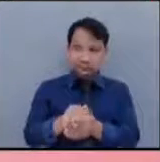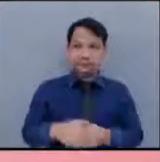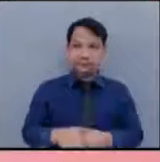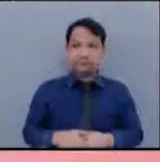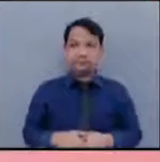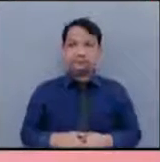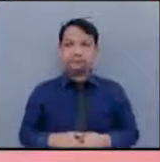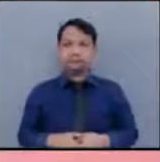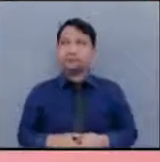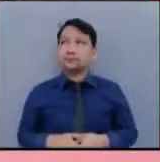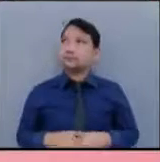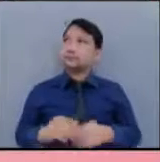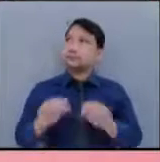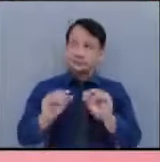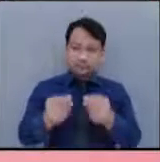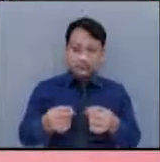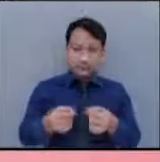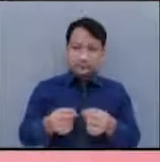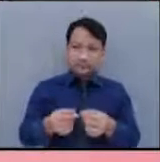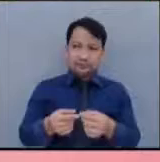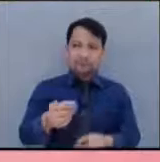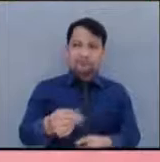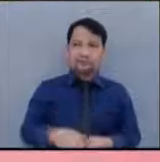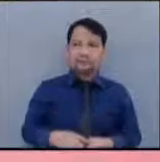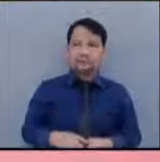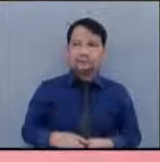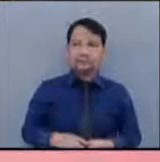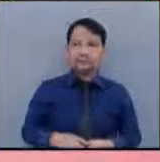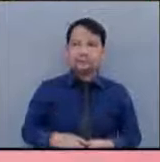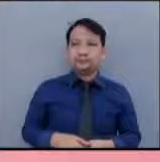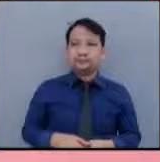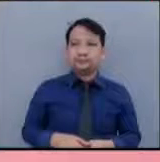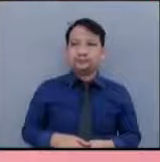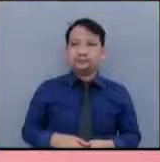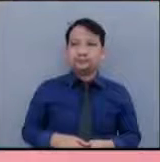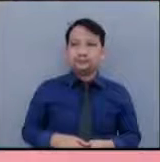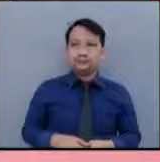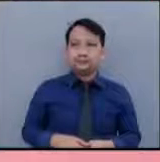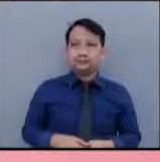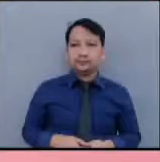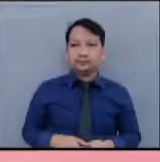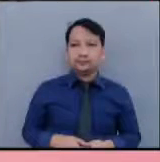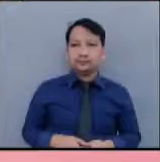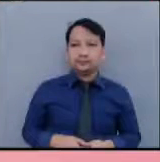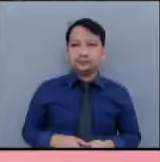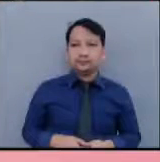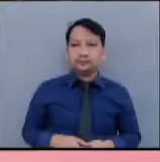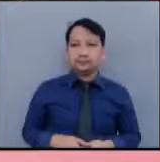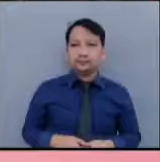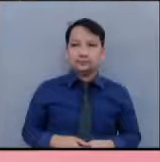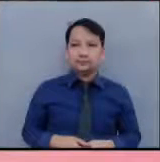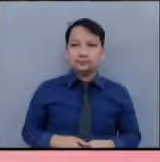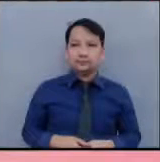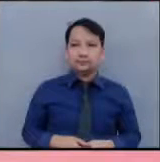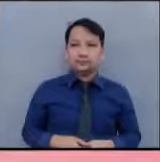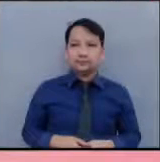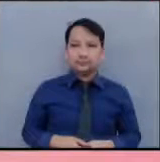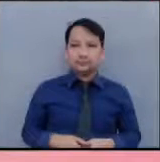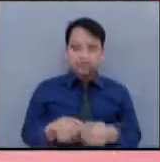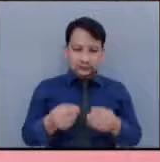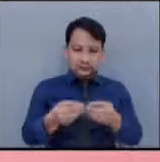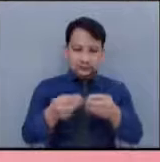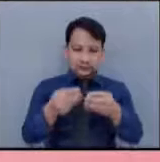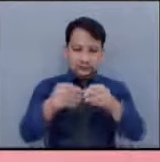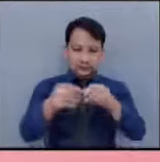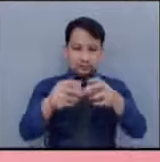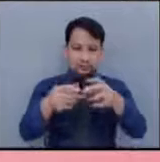iaangat yung papel. Again, angat. Makikita nyo sa screens, ipapasok yung finold. Mm-mm. Yan.